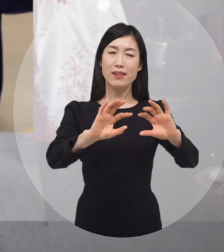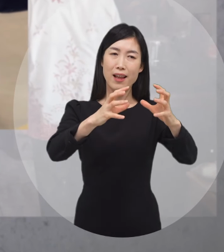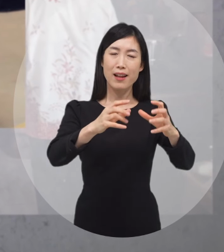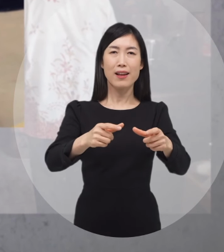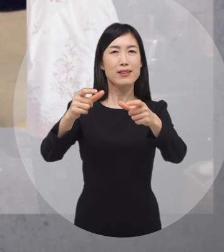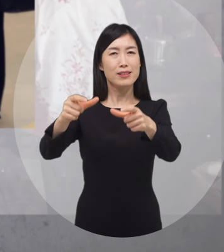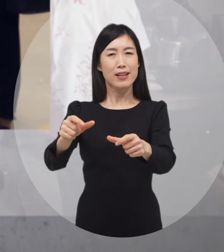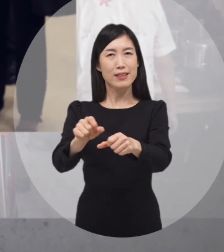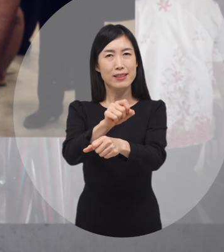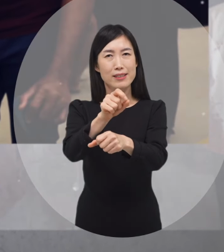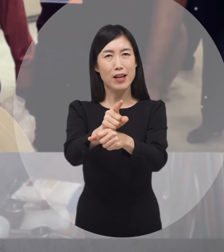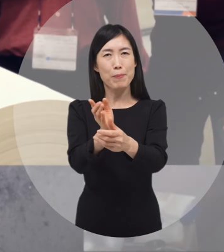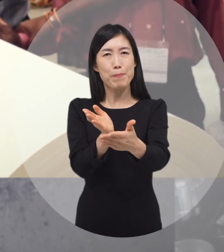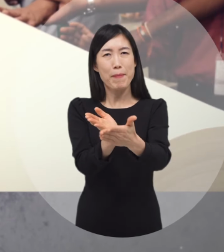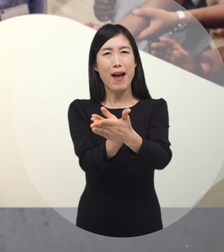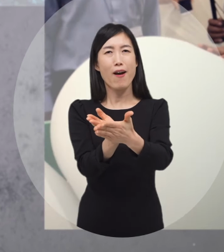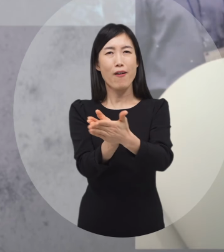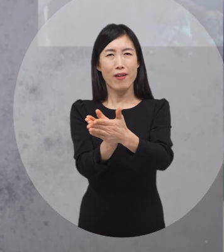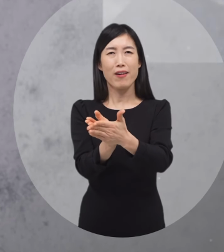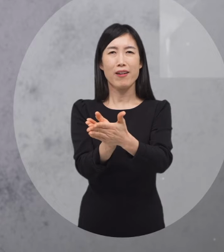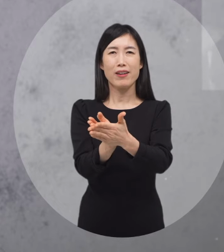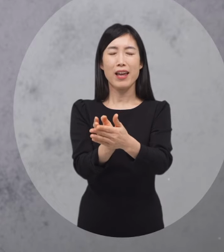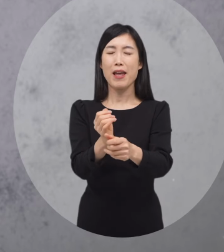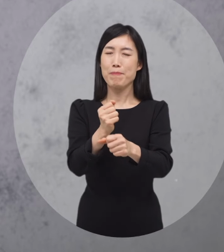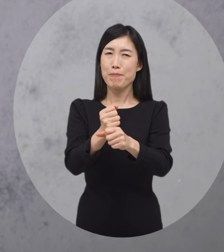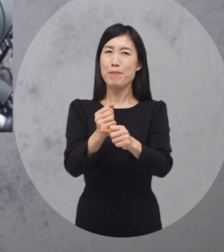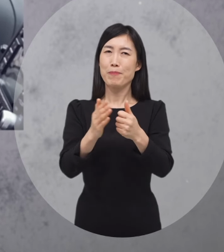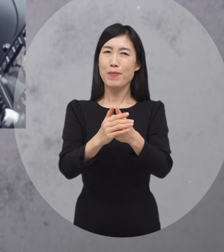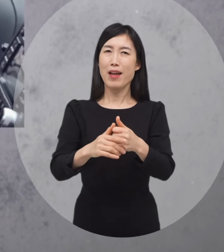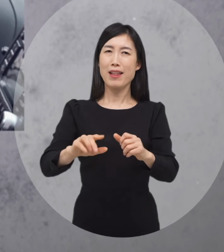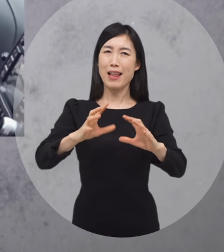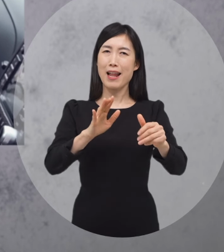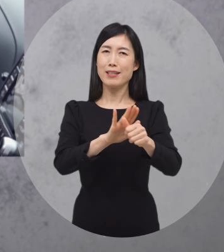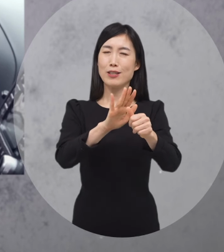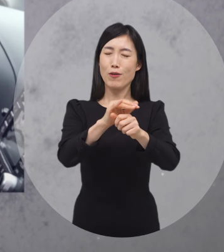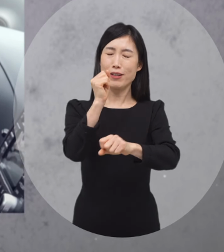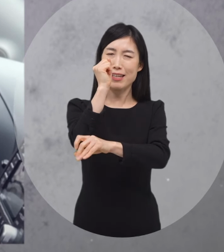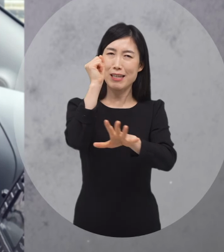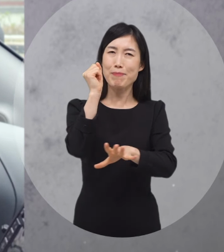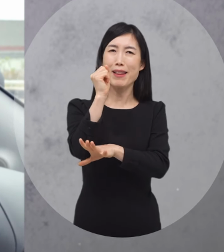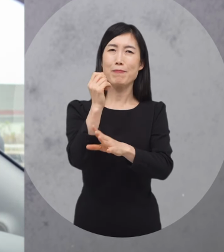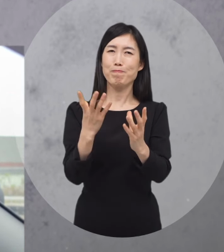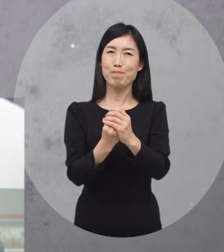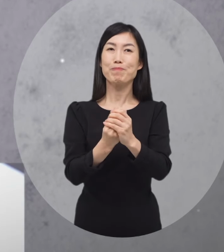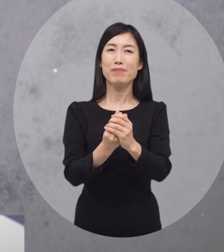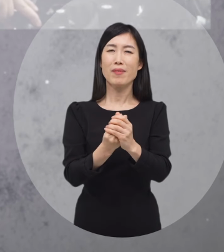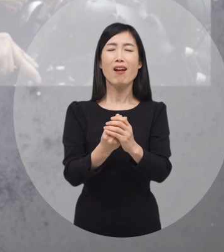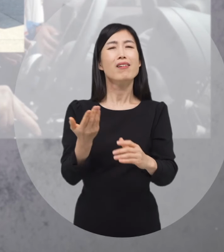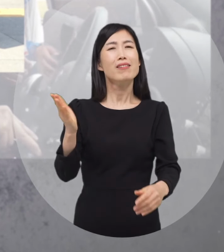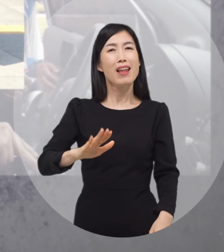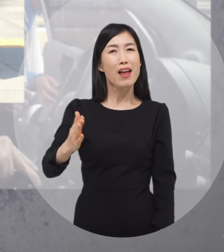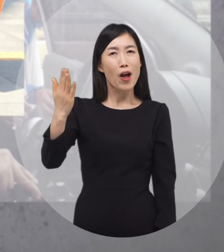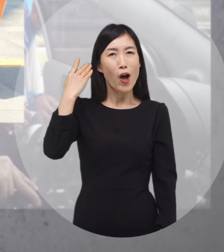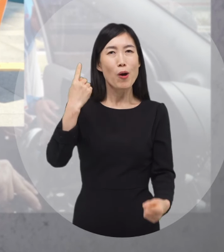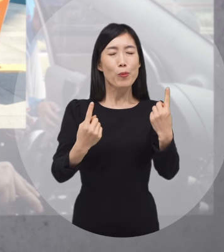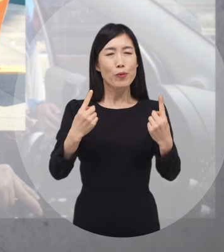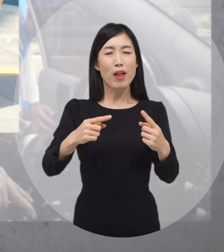지역의 특색에 맞춰 설계되어 국별협력사업의 기반이 되기도 하였습니다. 하지만 전보다 심도 있는